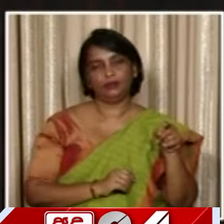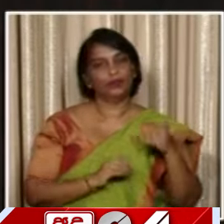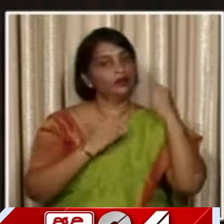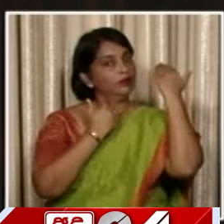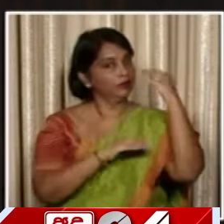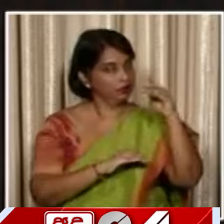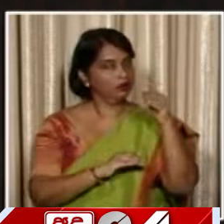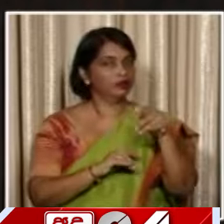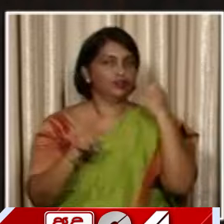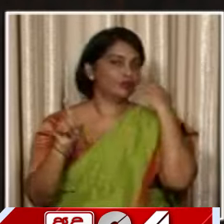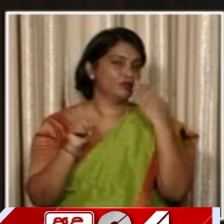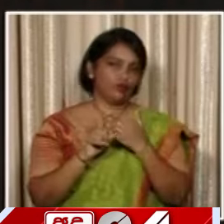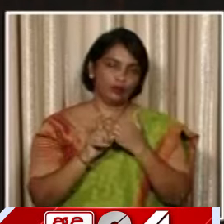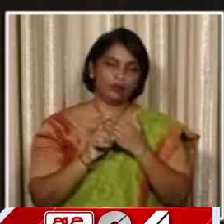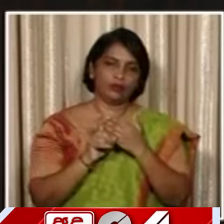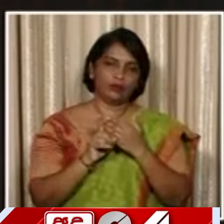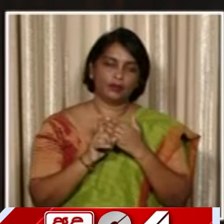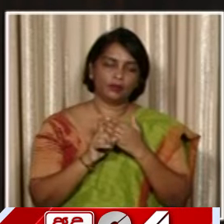අපනයන අංශය ගත්තොත් එහෙම